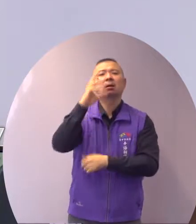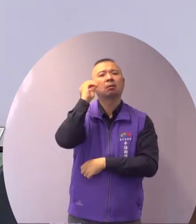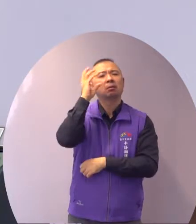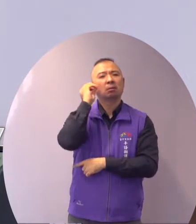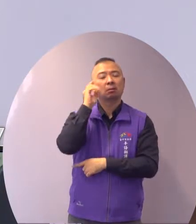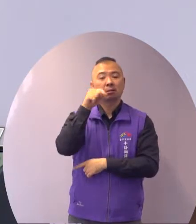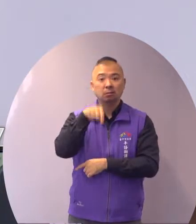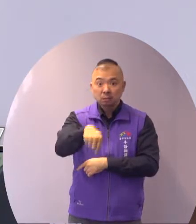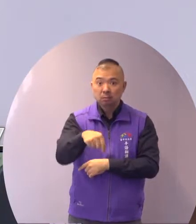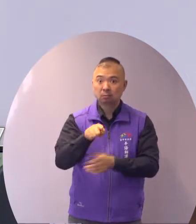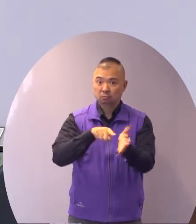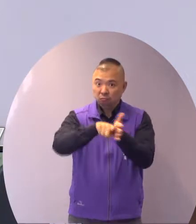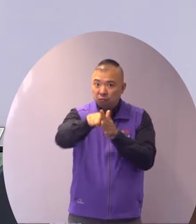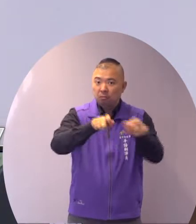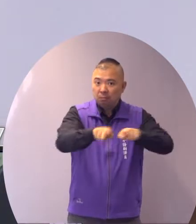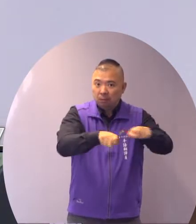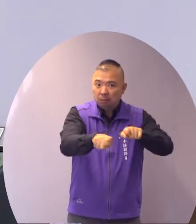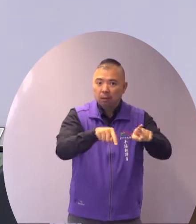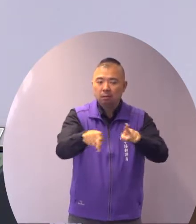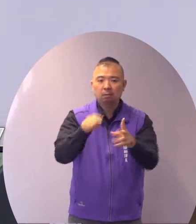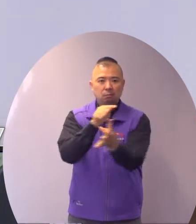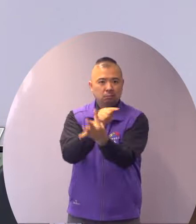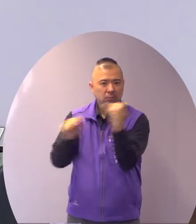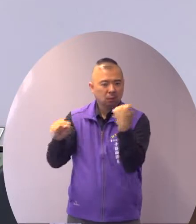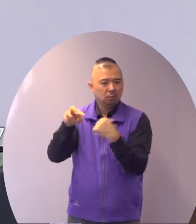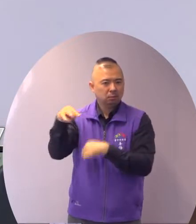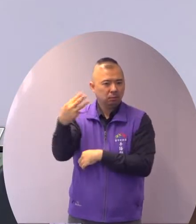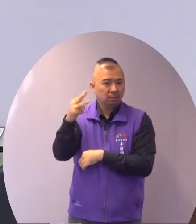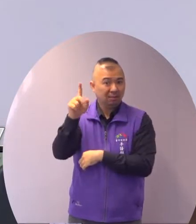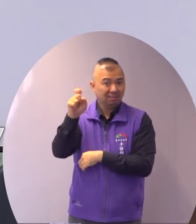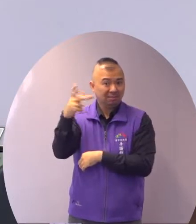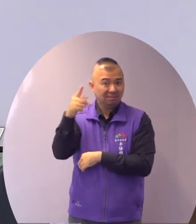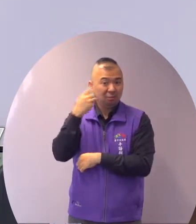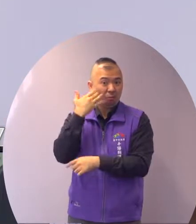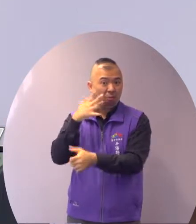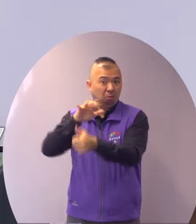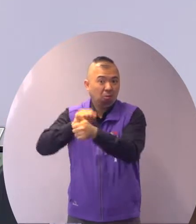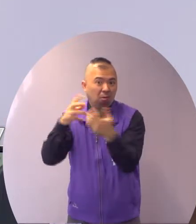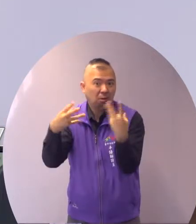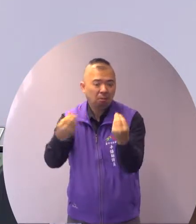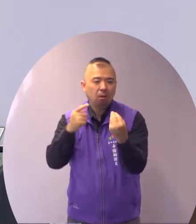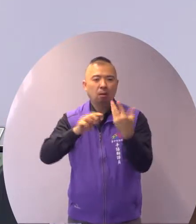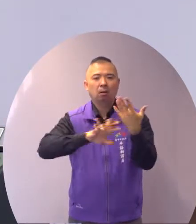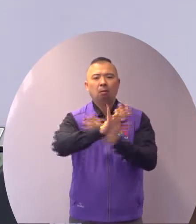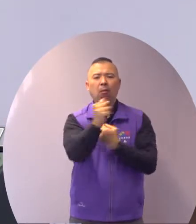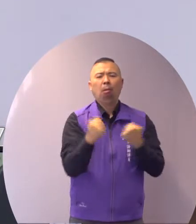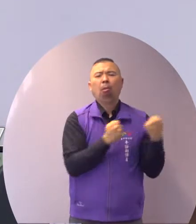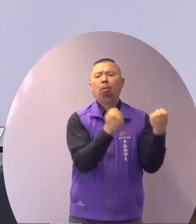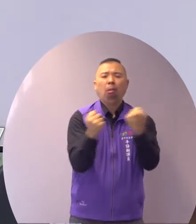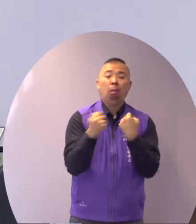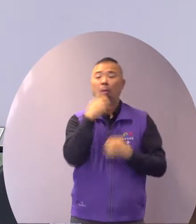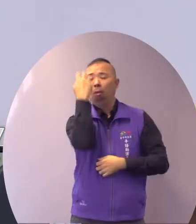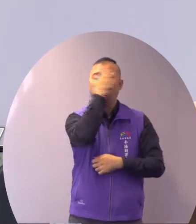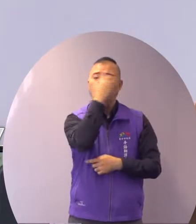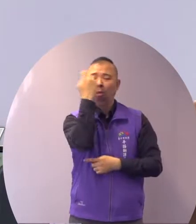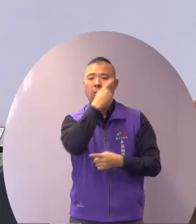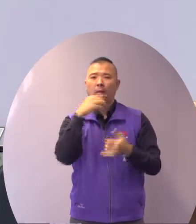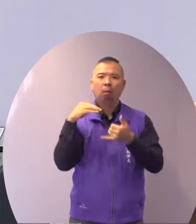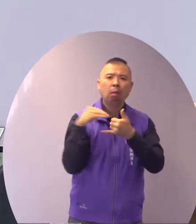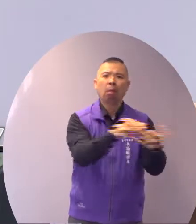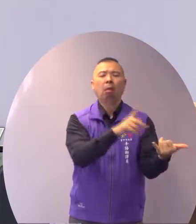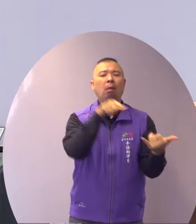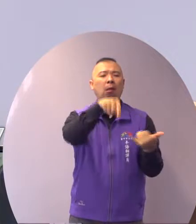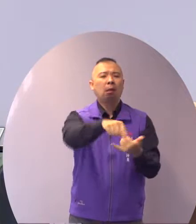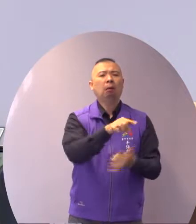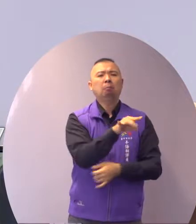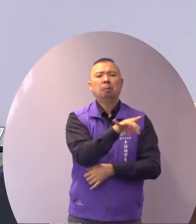专案，大家可以看这317个可能就在路上成为不定时的炸弹。所以我们这个方